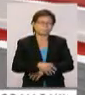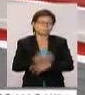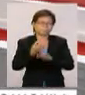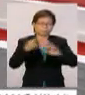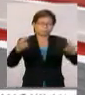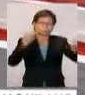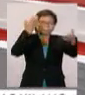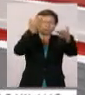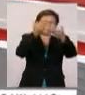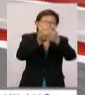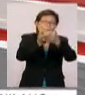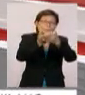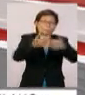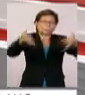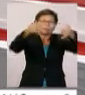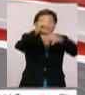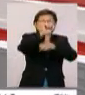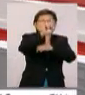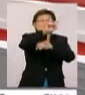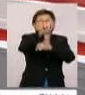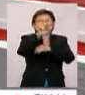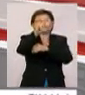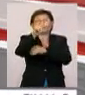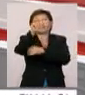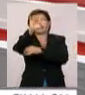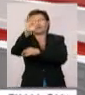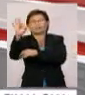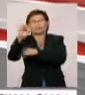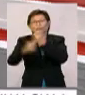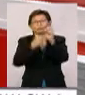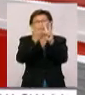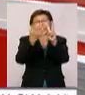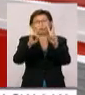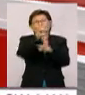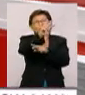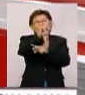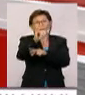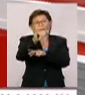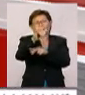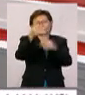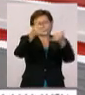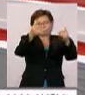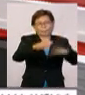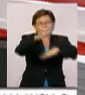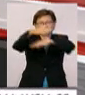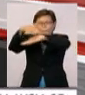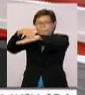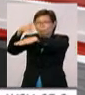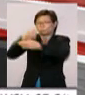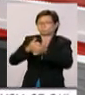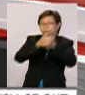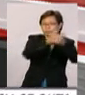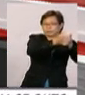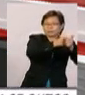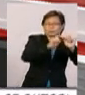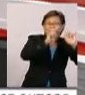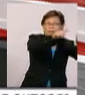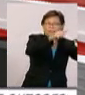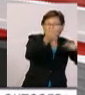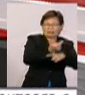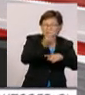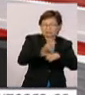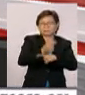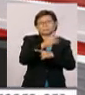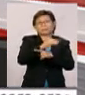Persiapan menjelang Piala Suzuki AFF 2018, 26 pemain dipanggil bagi mengikuti latihan intensif